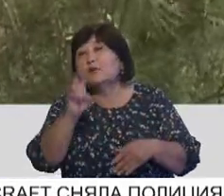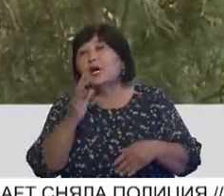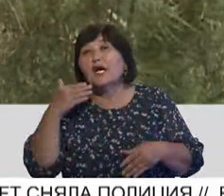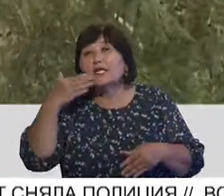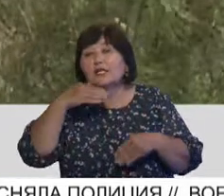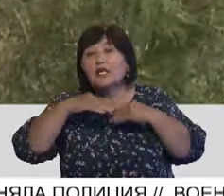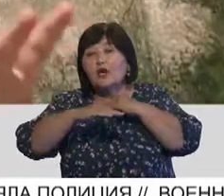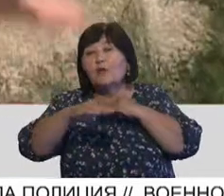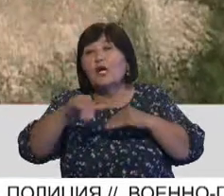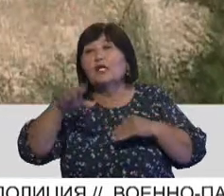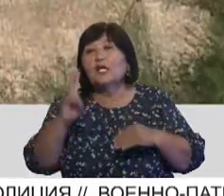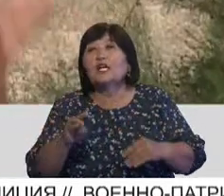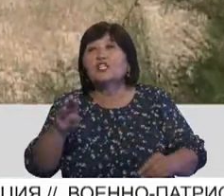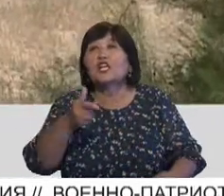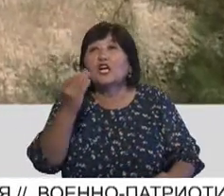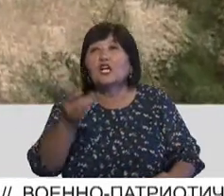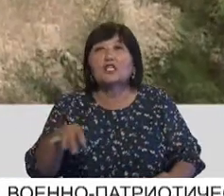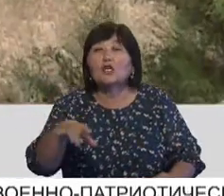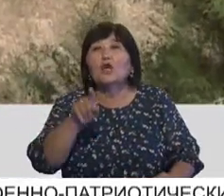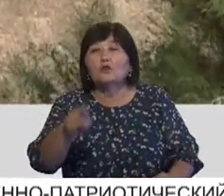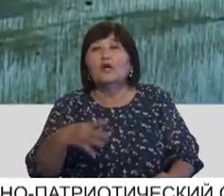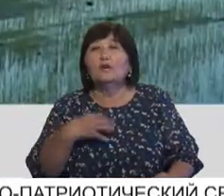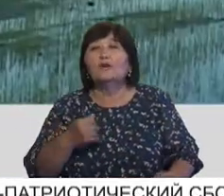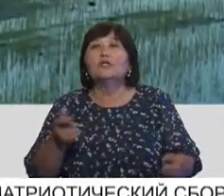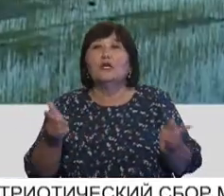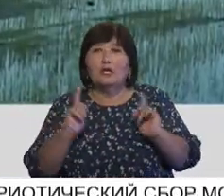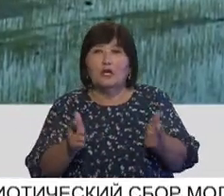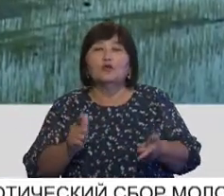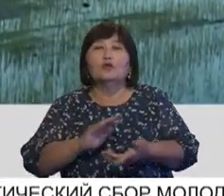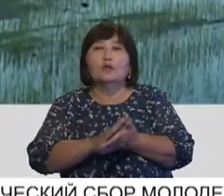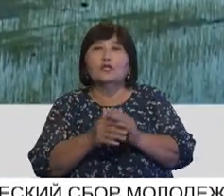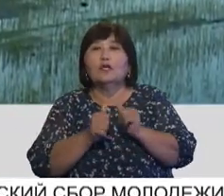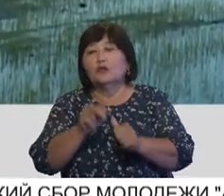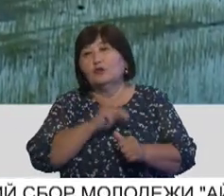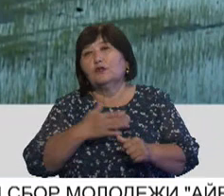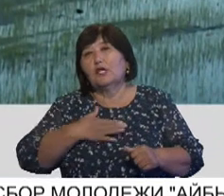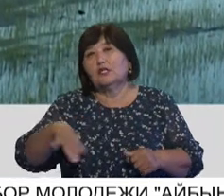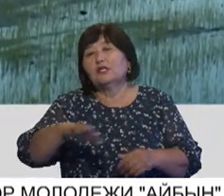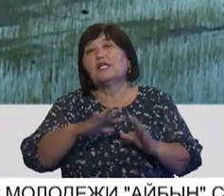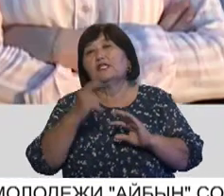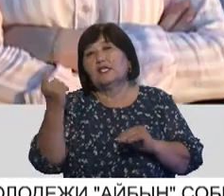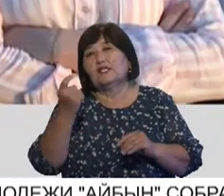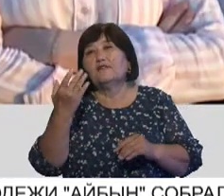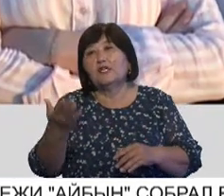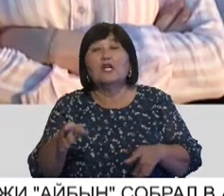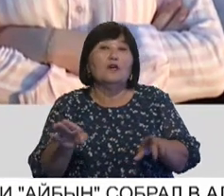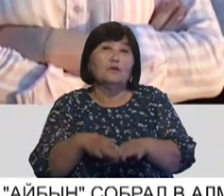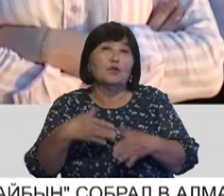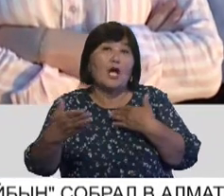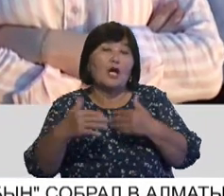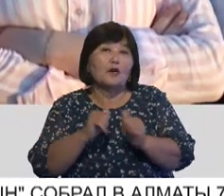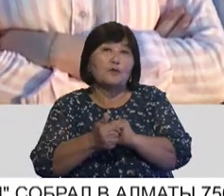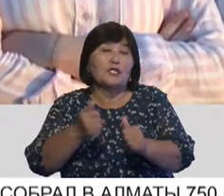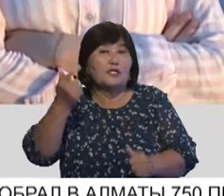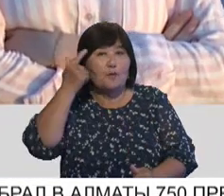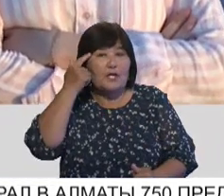рисовом поле аула Тан Жалагашского района. Франция готова к сотрудничеству с нашей страной и в области сельского хозяйства. Стороны обменялись